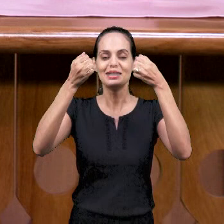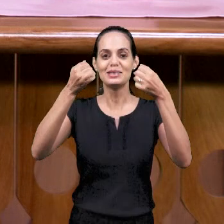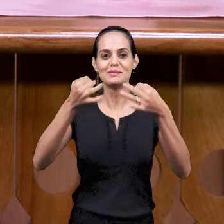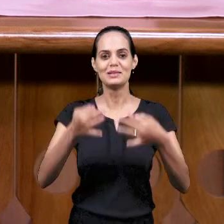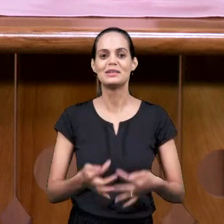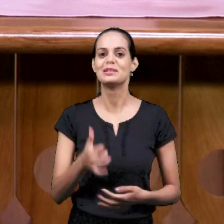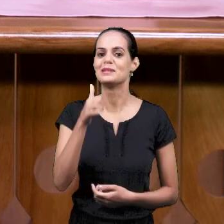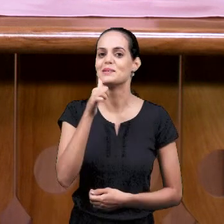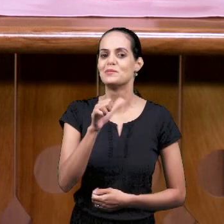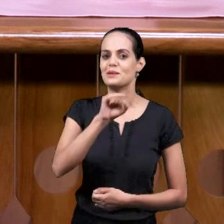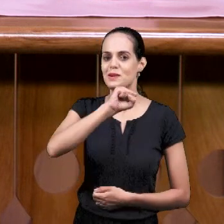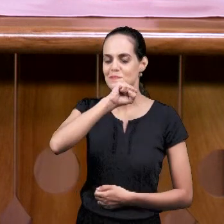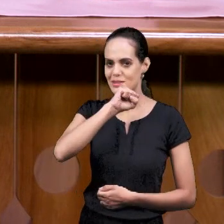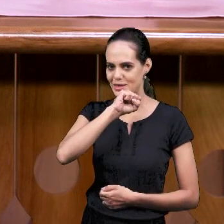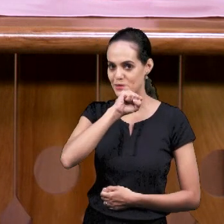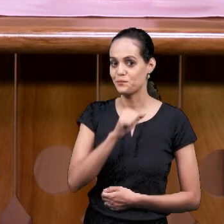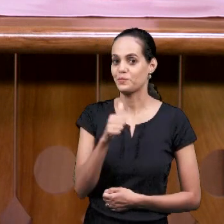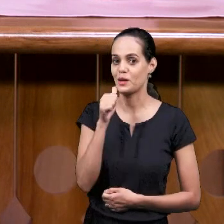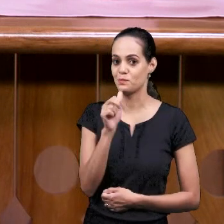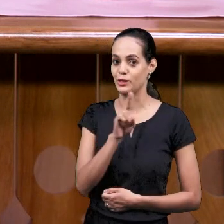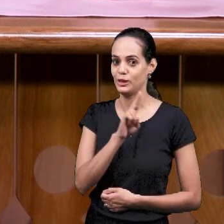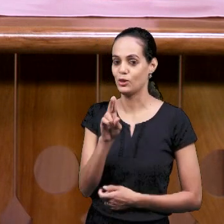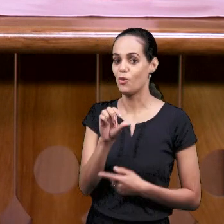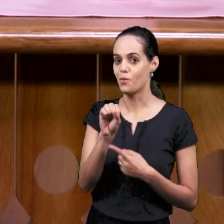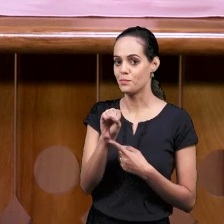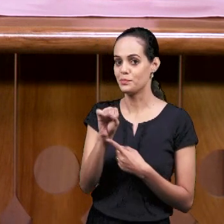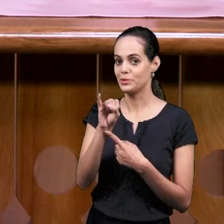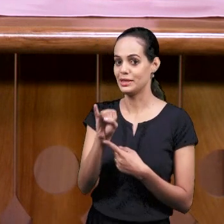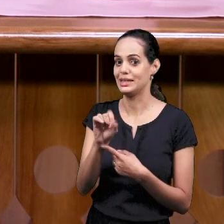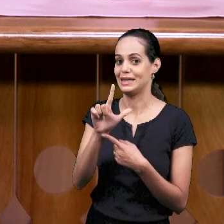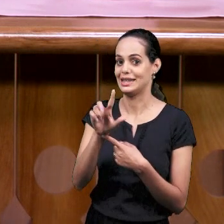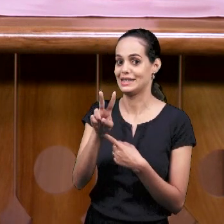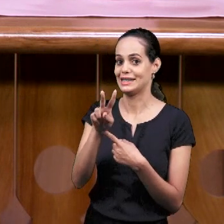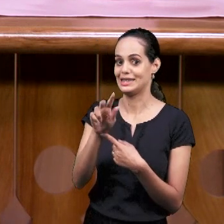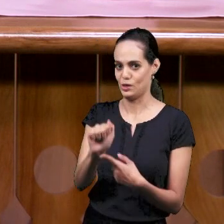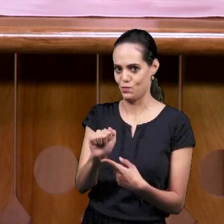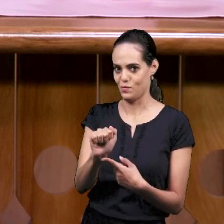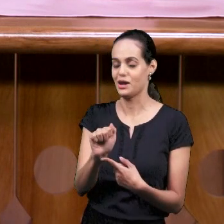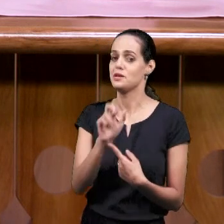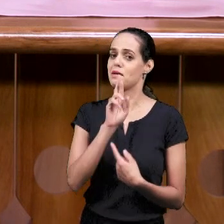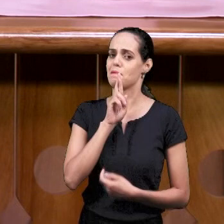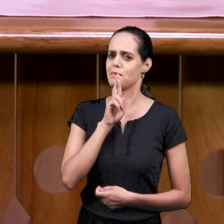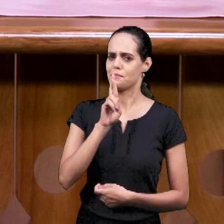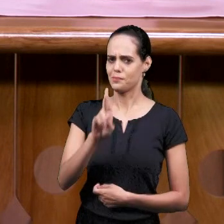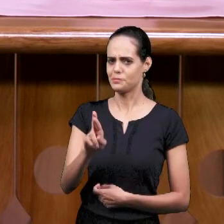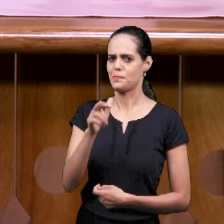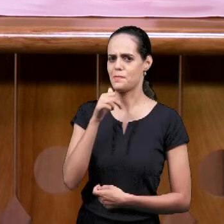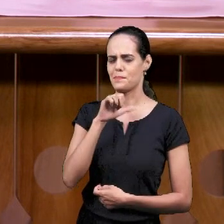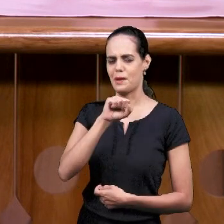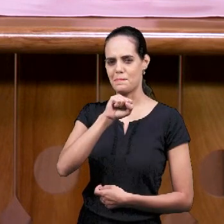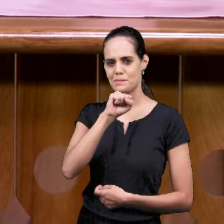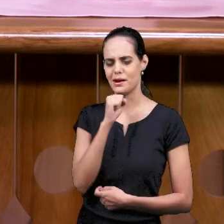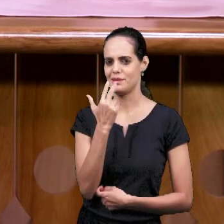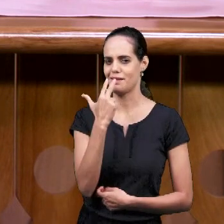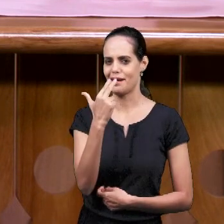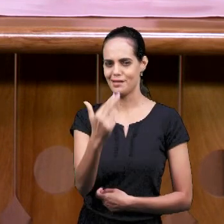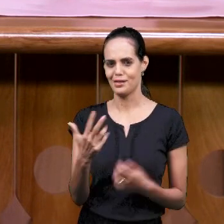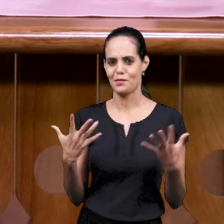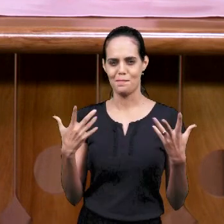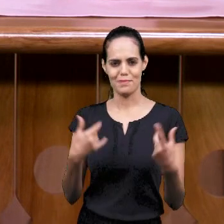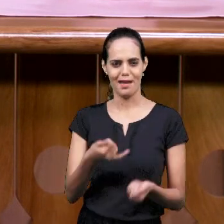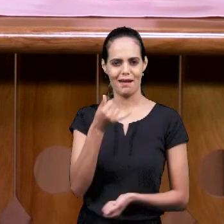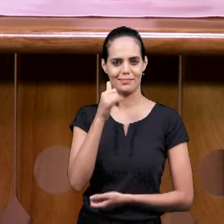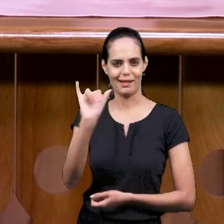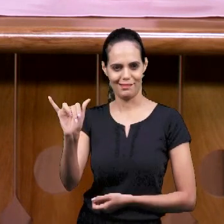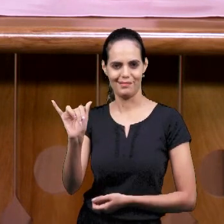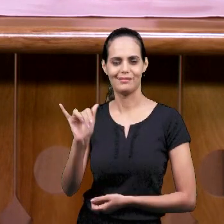donne cette explication pour sa mère, la sœur Sylvia, sa mère qui pose la question et lui il répond dans cette langue, cette